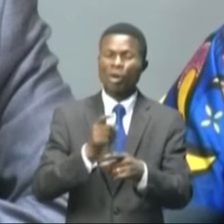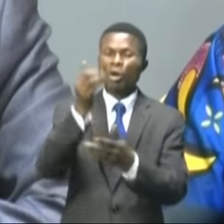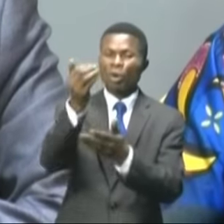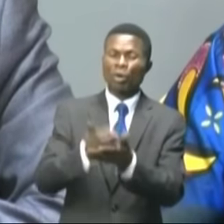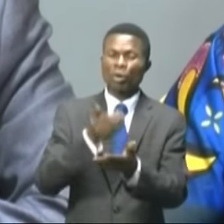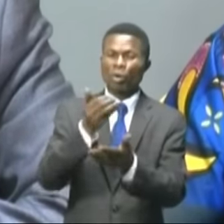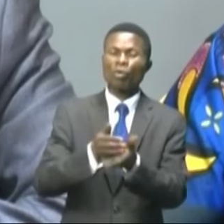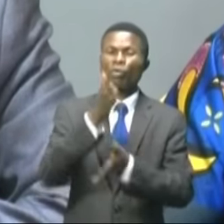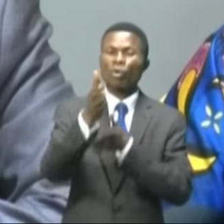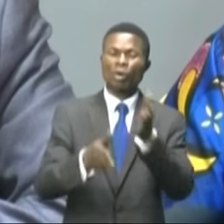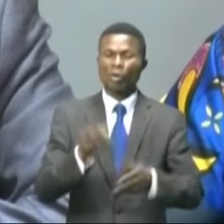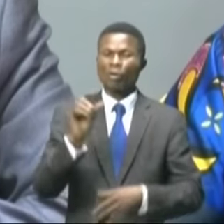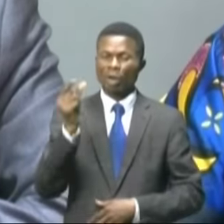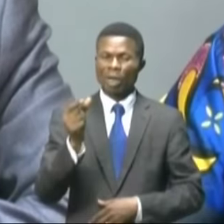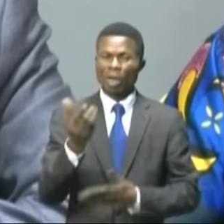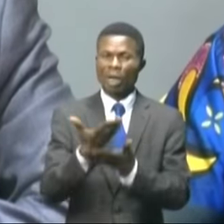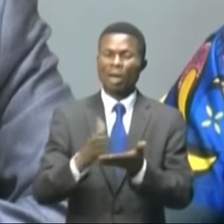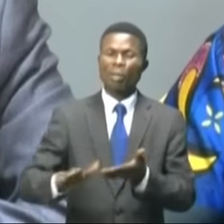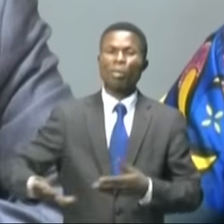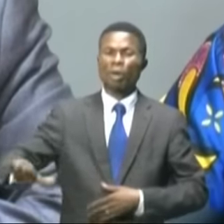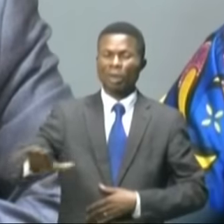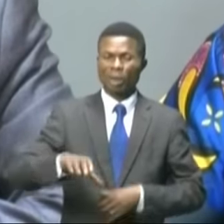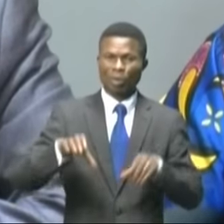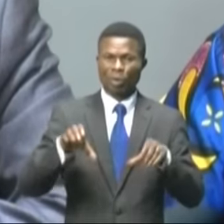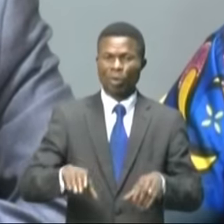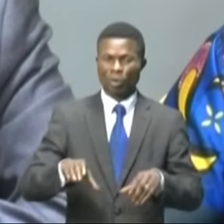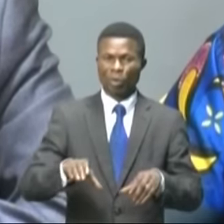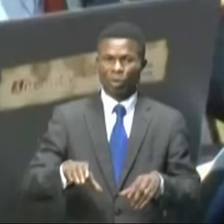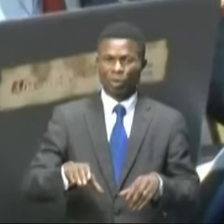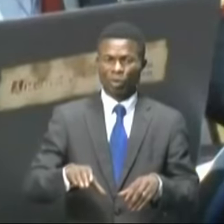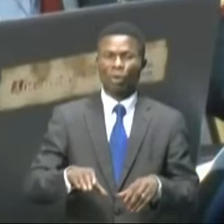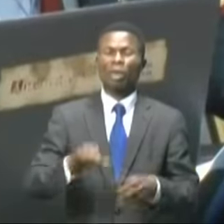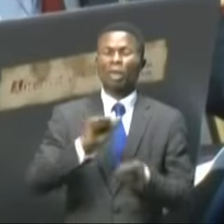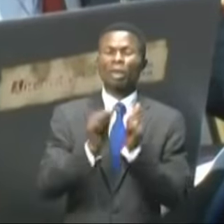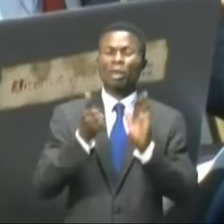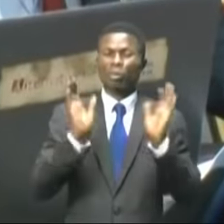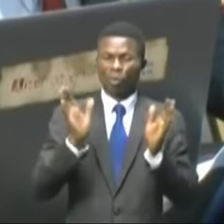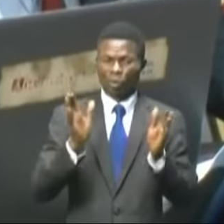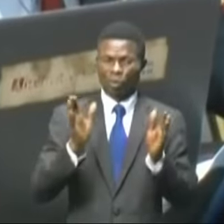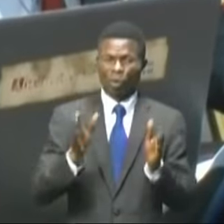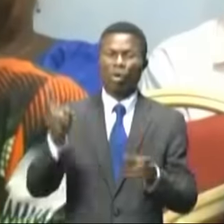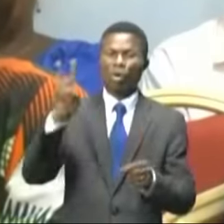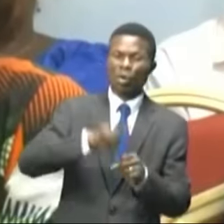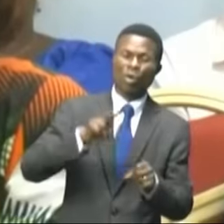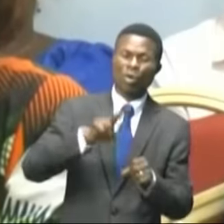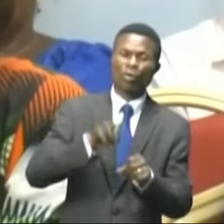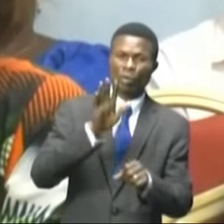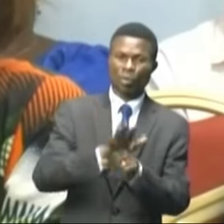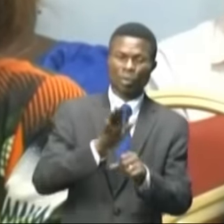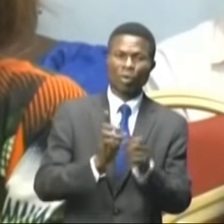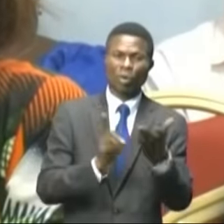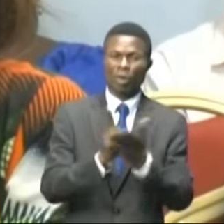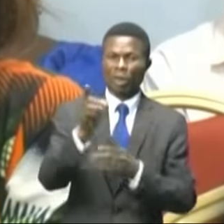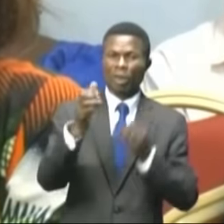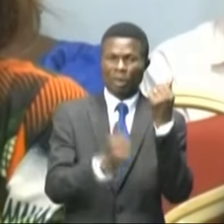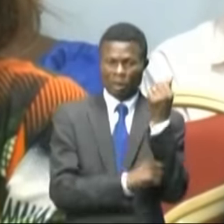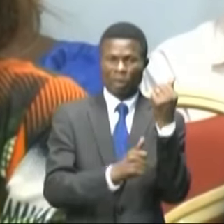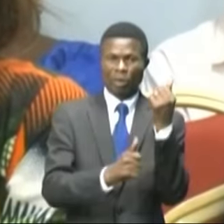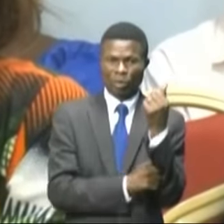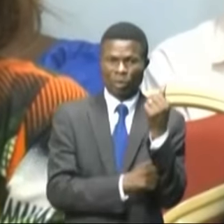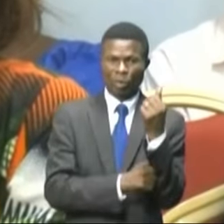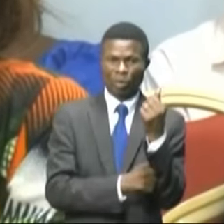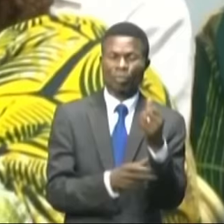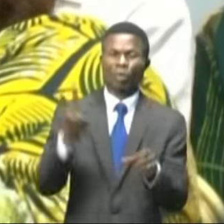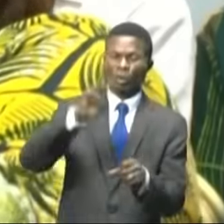dans cette partie du territoire national ayant des répercussions graves sur les violations massives des droits de l'homme,